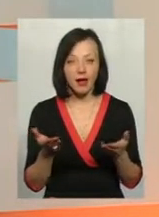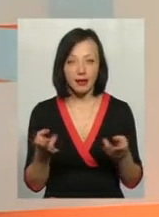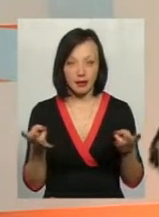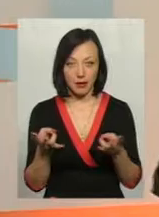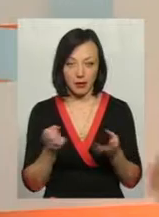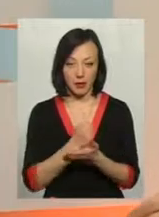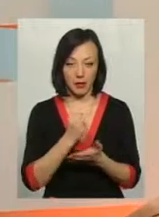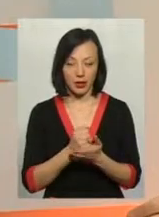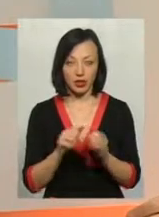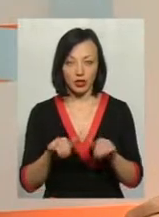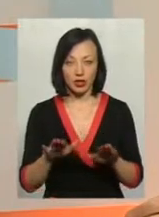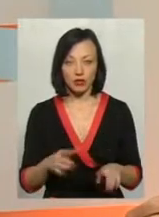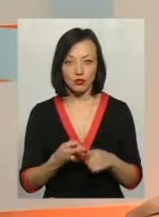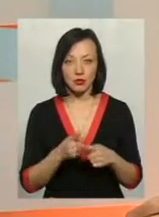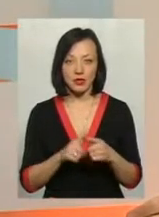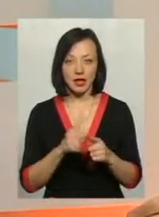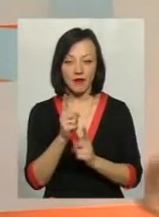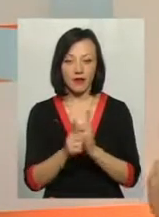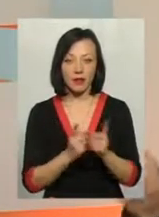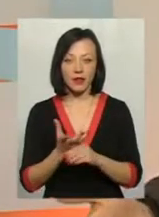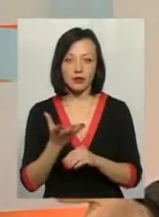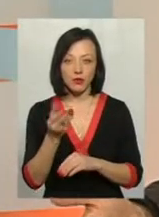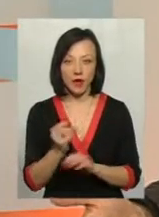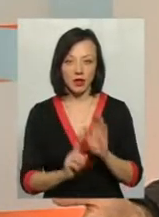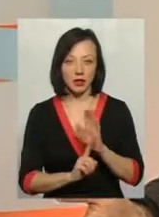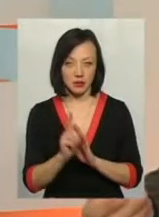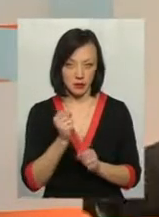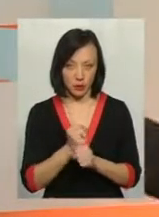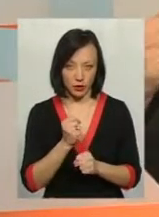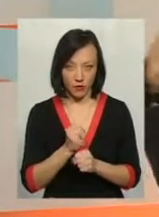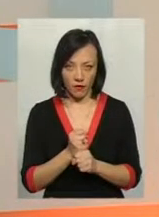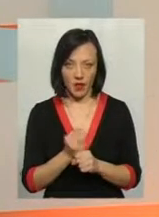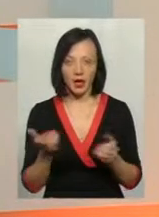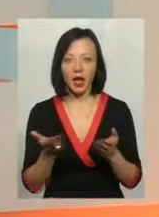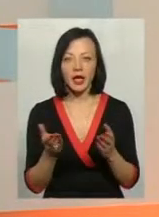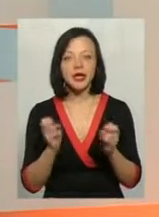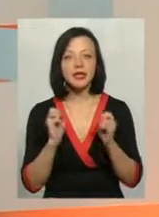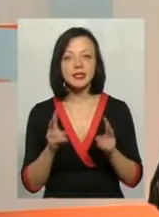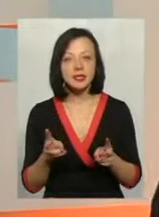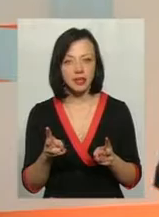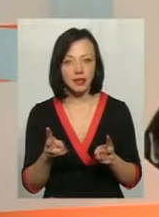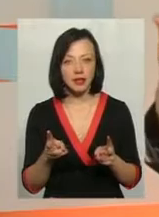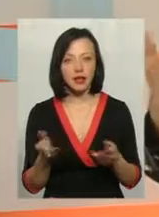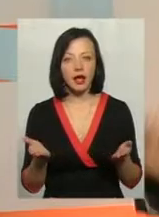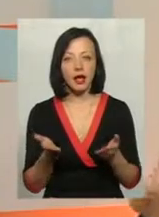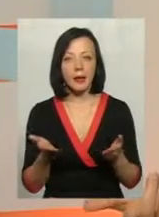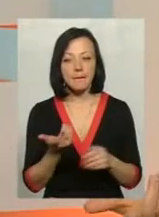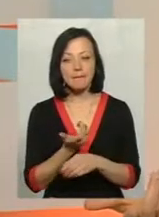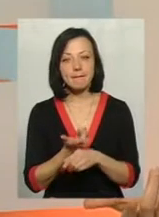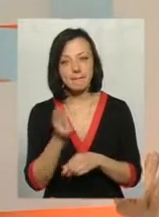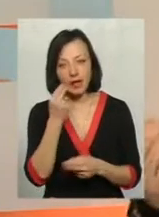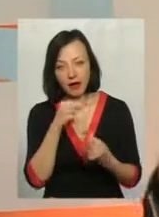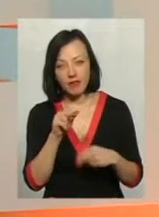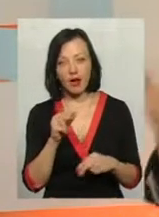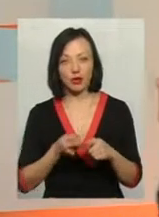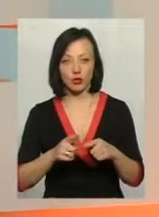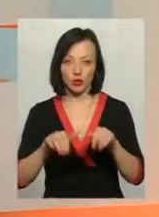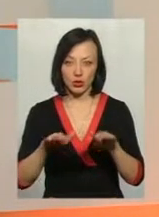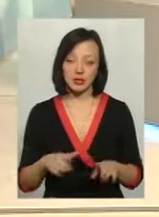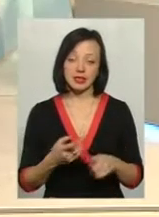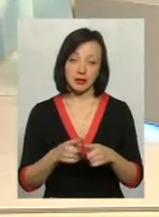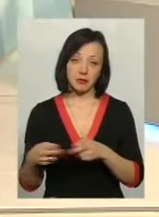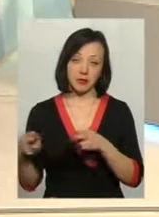рішення, аби та концепція реформи фінансування запрацювала? Які ризики, які переваги того рішення? Саме з цим